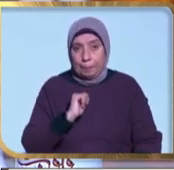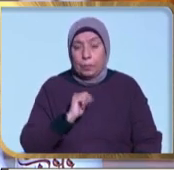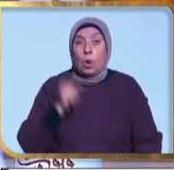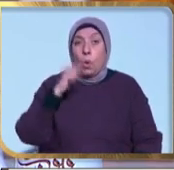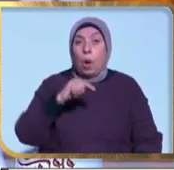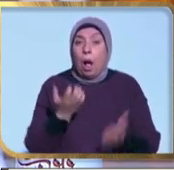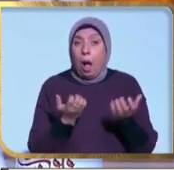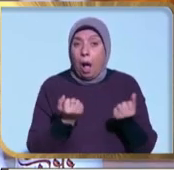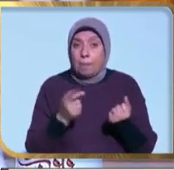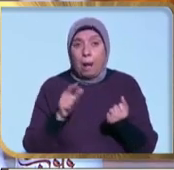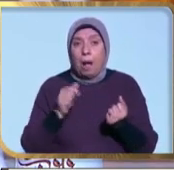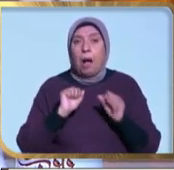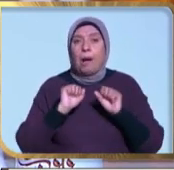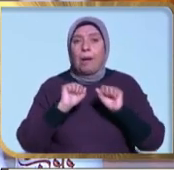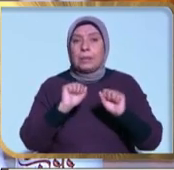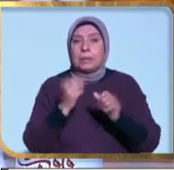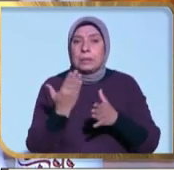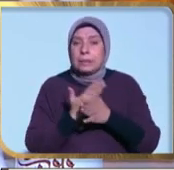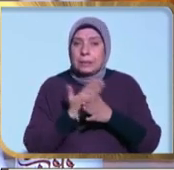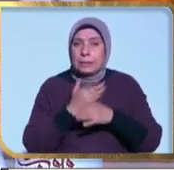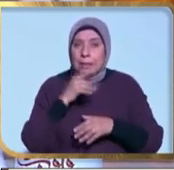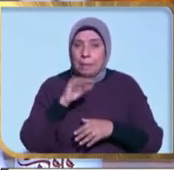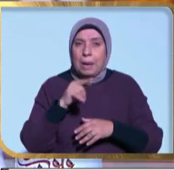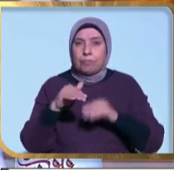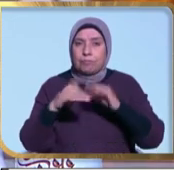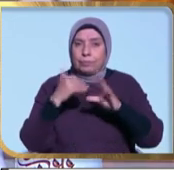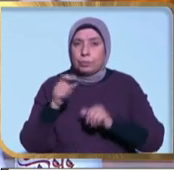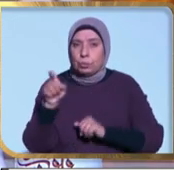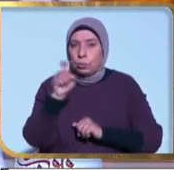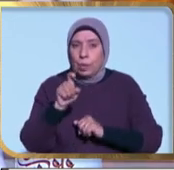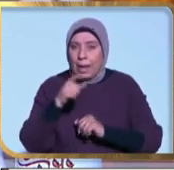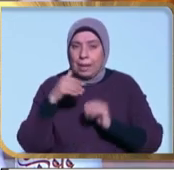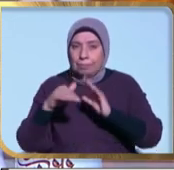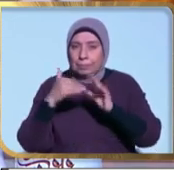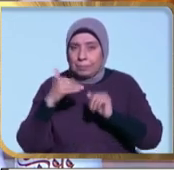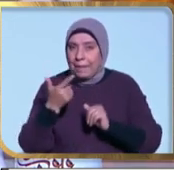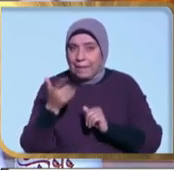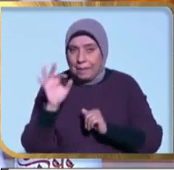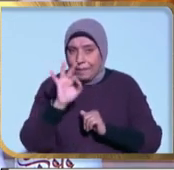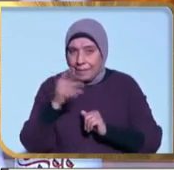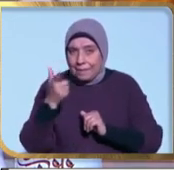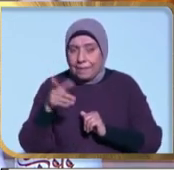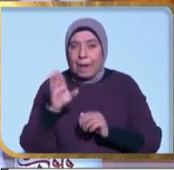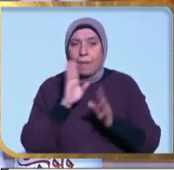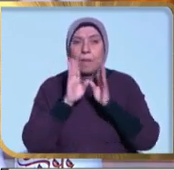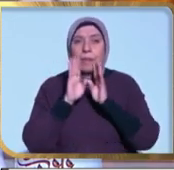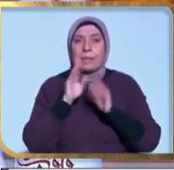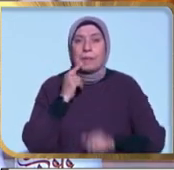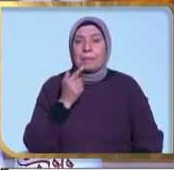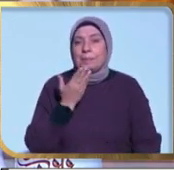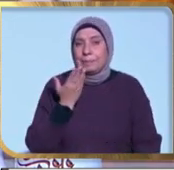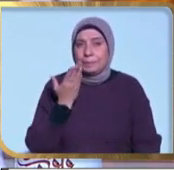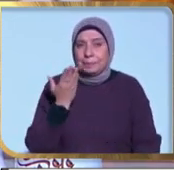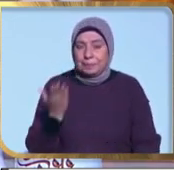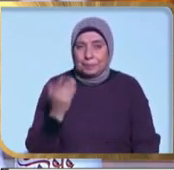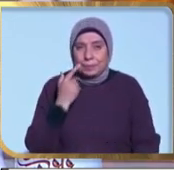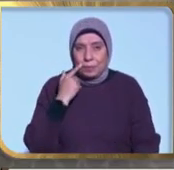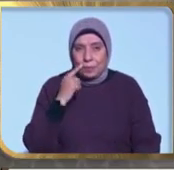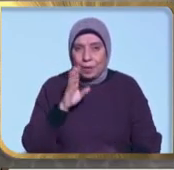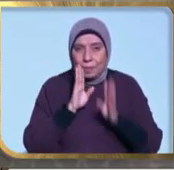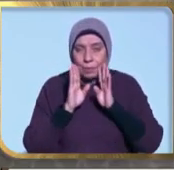الاربعاء مخصصين للرد على اسئله حضراتكم اللي بنتشرف باستقبالها على صفحتنا الصفحه